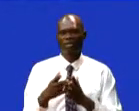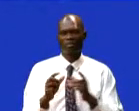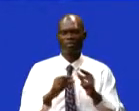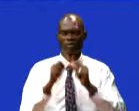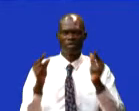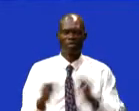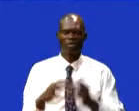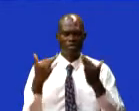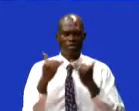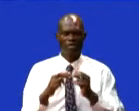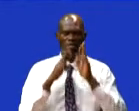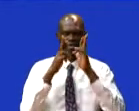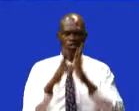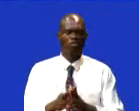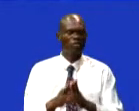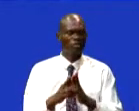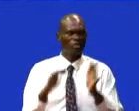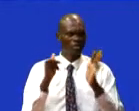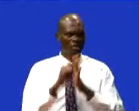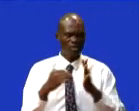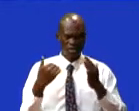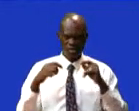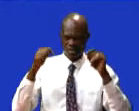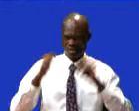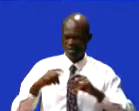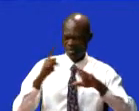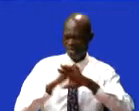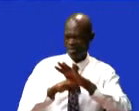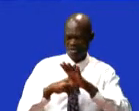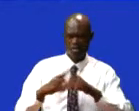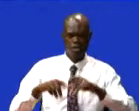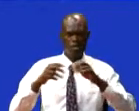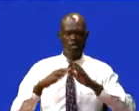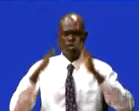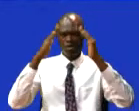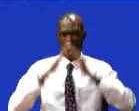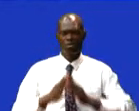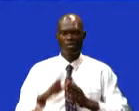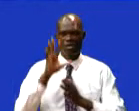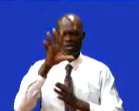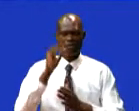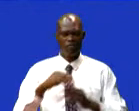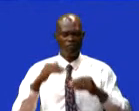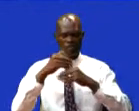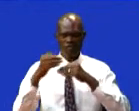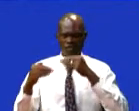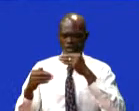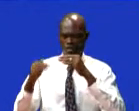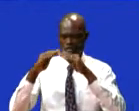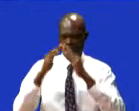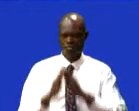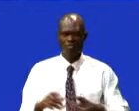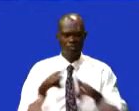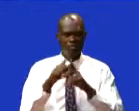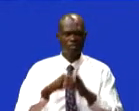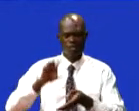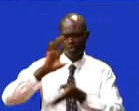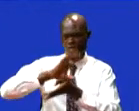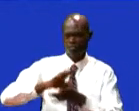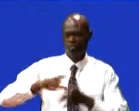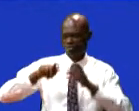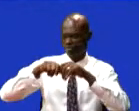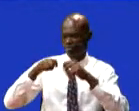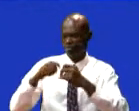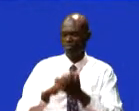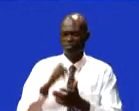kaendi. Lere nitiere ni nyaka gie sani eri ute mabende heo 50 moriwo kanyakla ute lamo koro to osemuki e